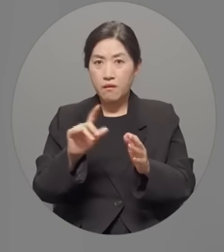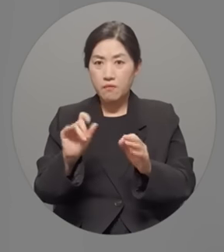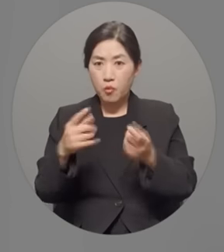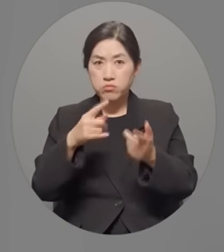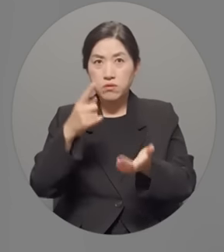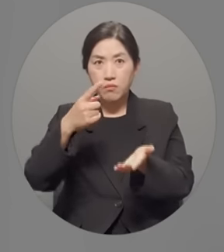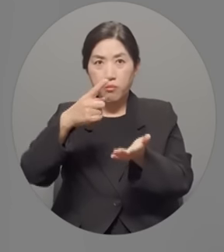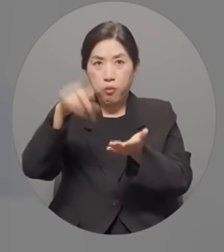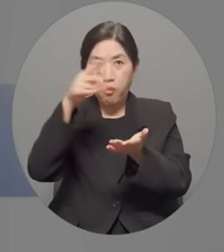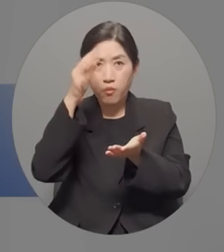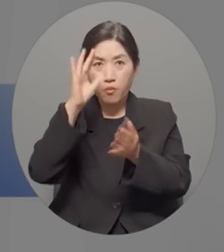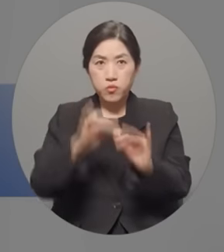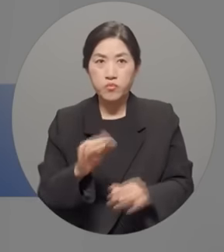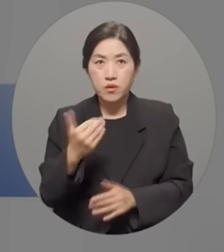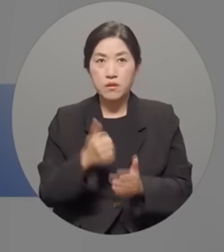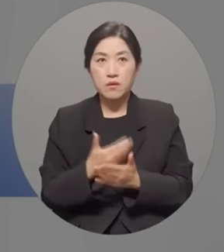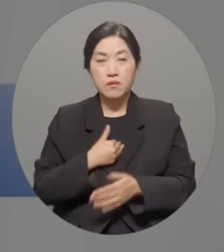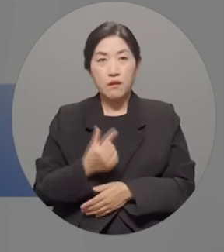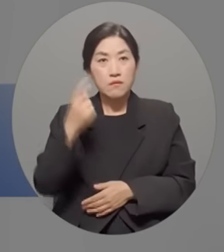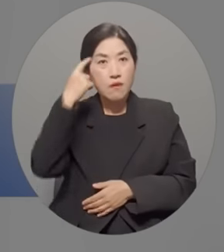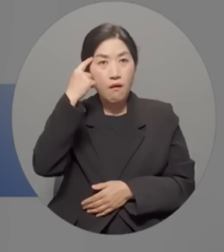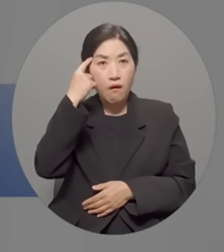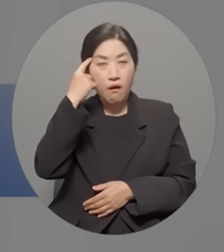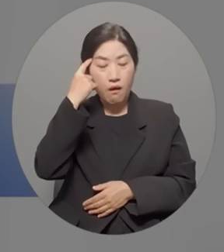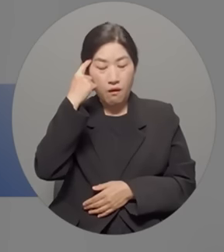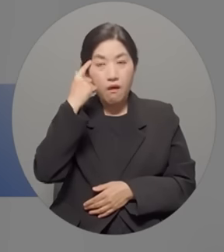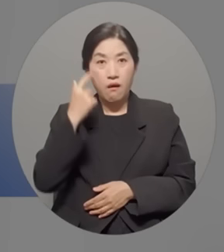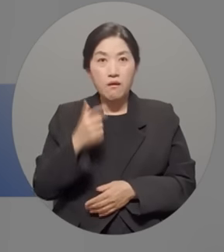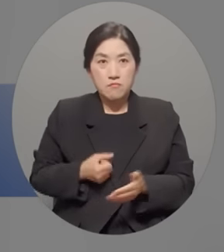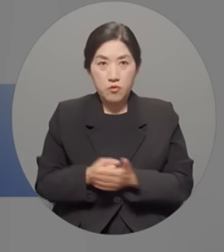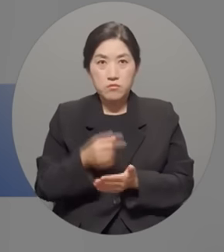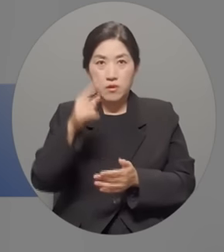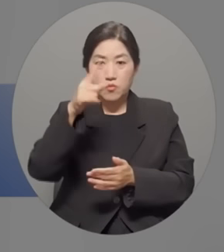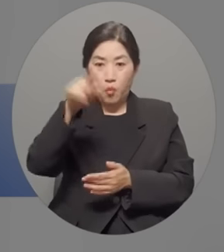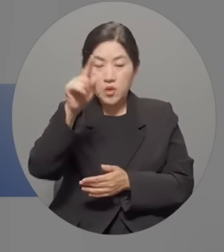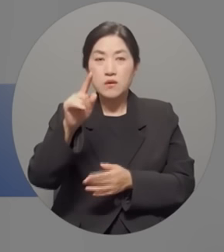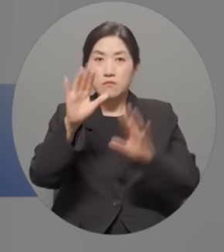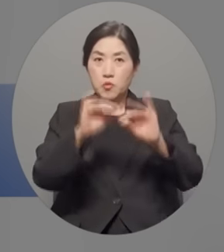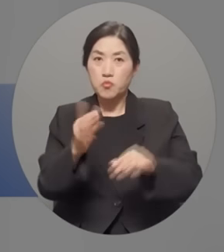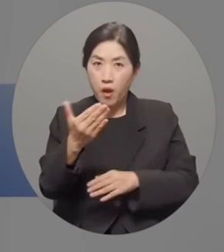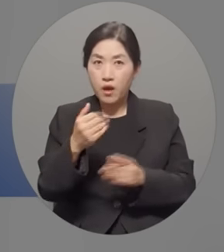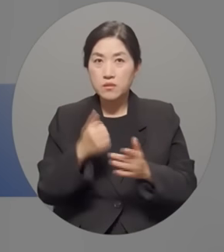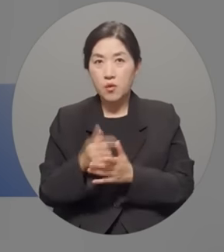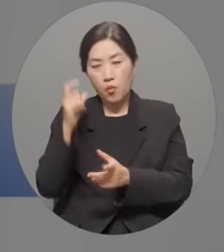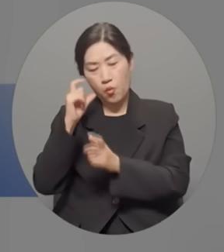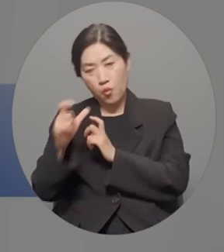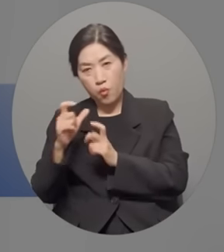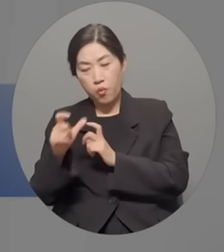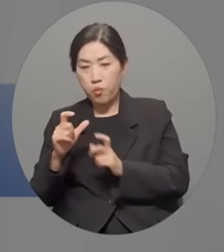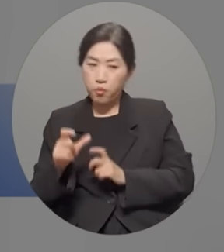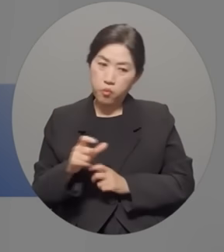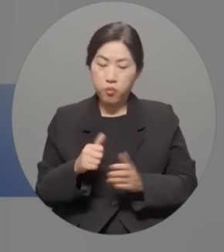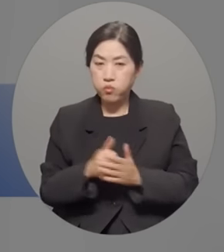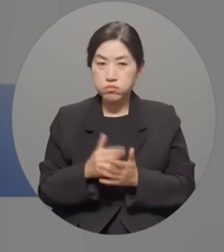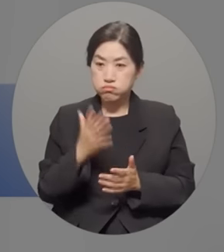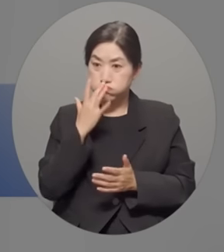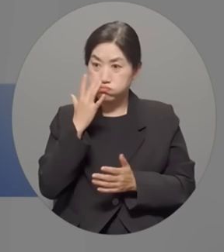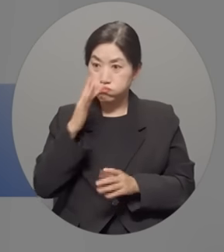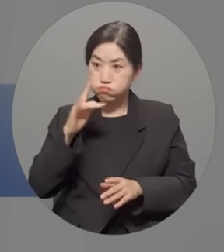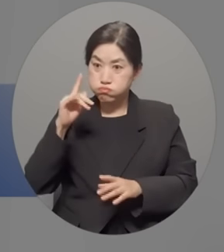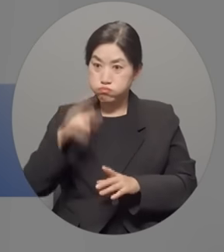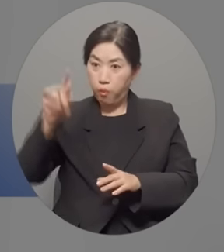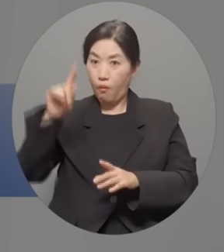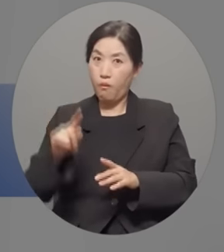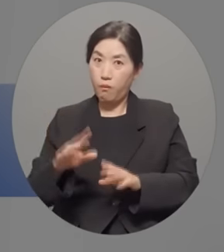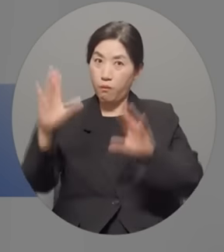겁니다 내 의사에 의해서 내가 동의를 하는 거라 고민하다가 나도 무르게 동의가 되는 거랑은